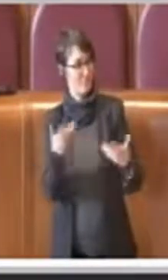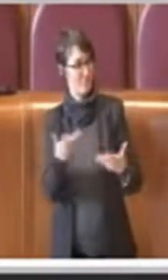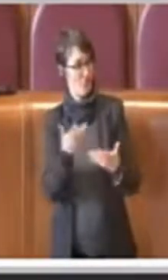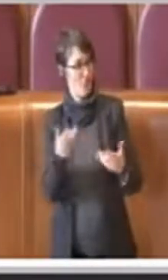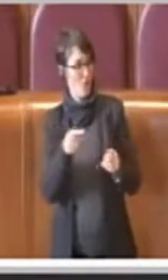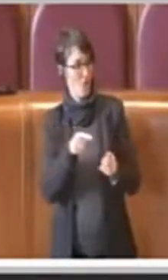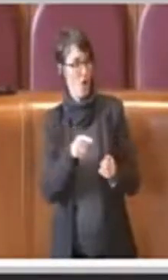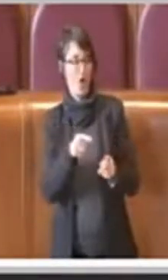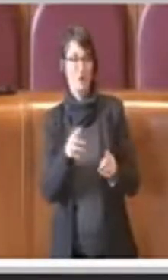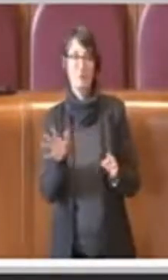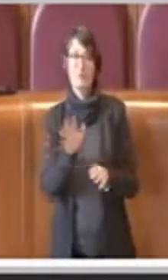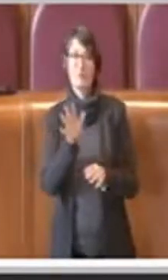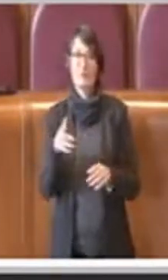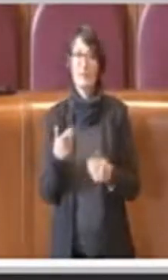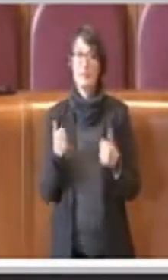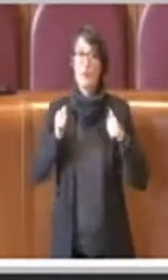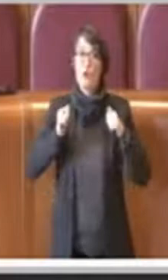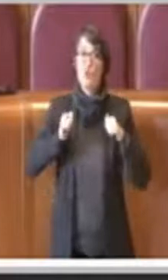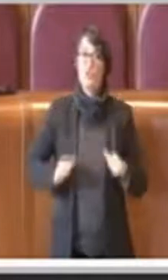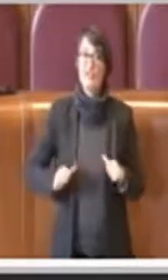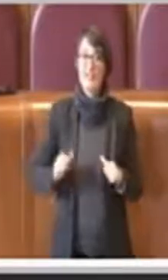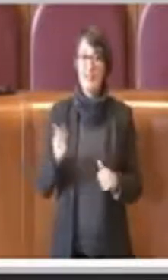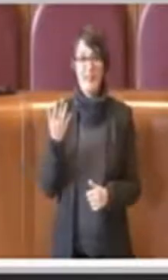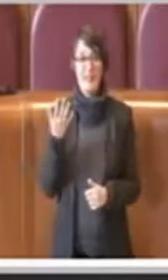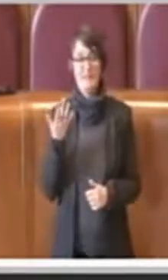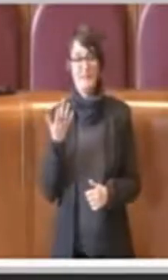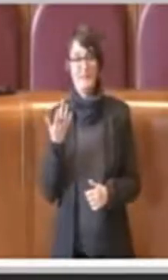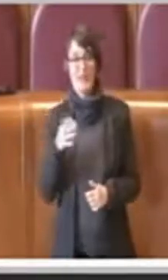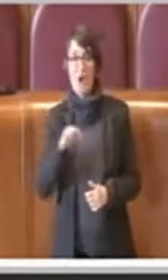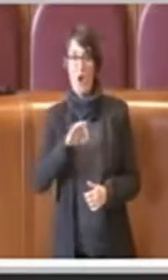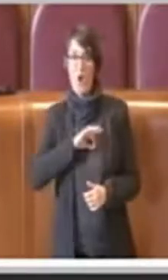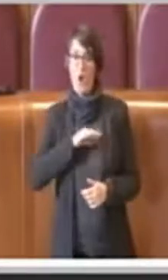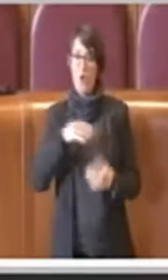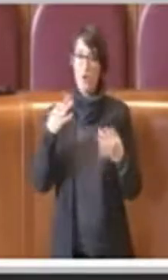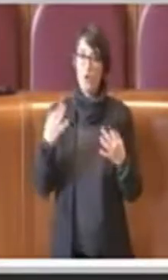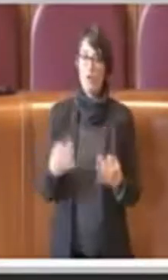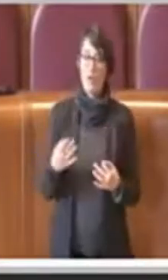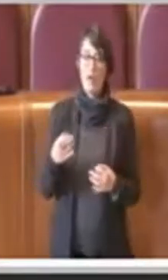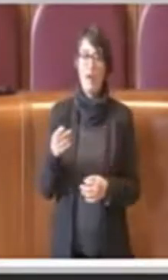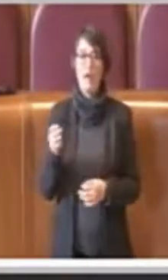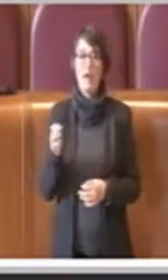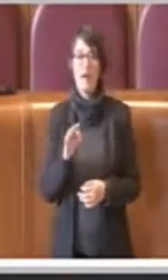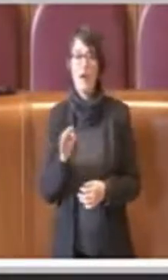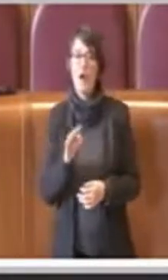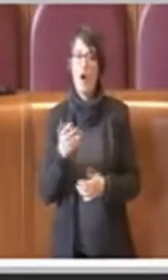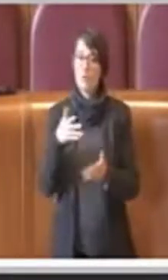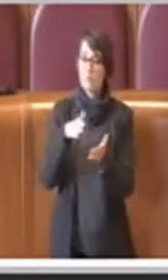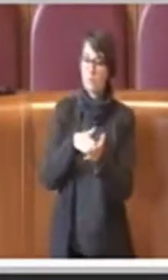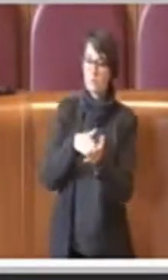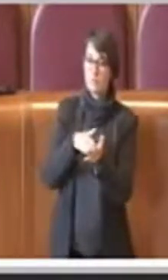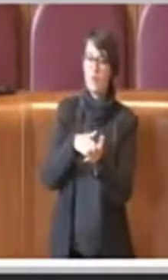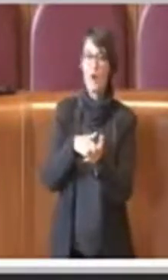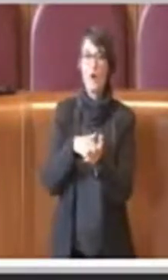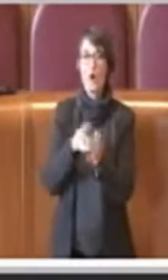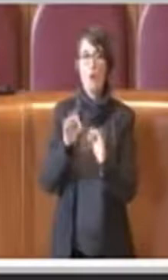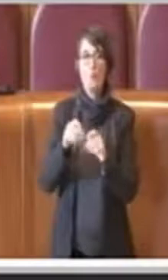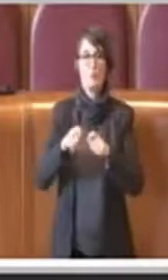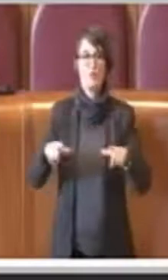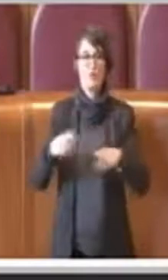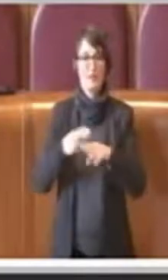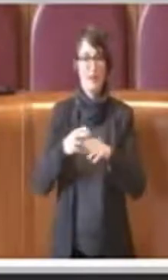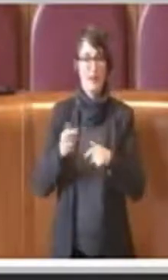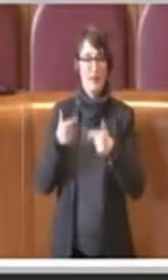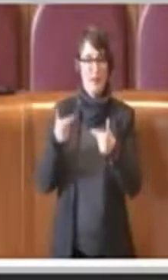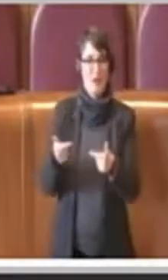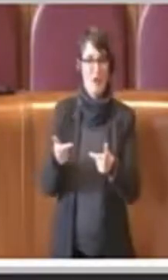sono la cittadinanza onoraria, la benemerita e l'encomio della città di Roma. Scelte che tra l'altro